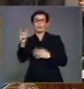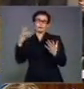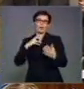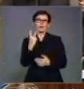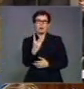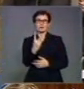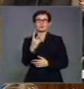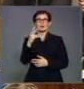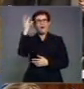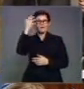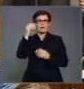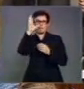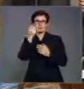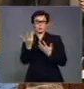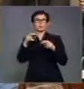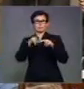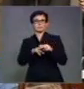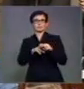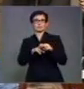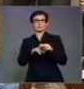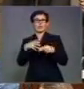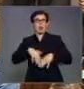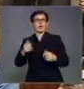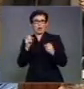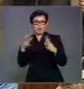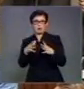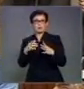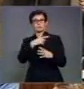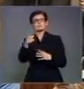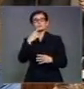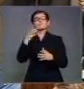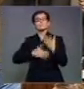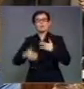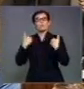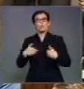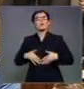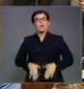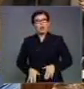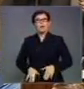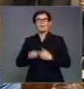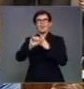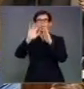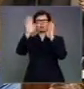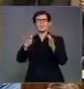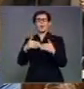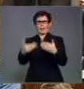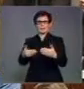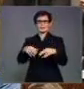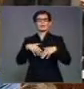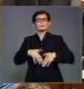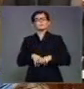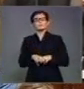kaksi afgaanimiestä, jotka kokevat, että he mieluummin kuolee nälkään eduskuntatalon edessä,